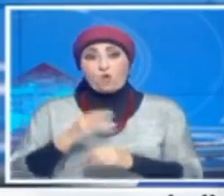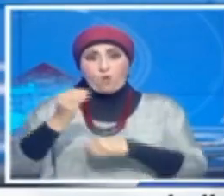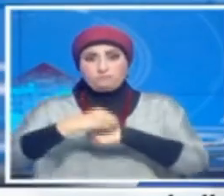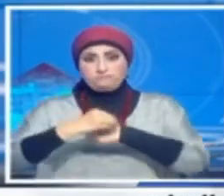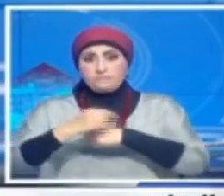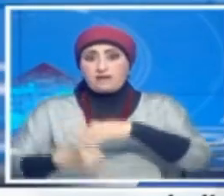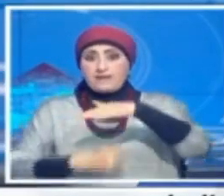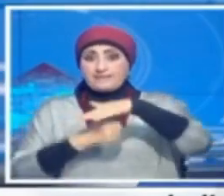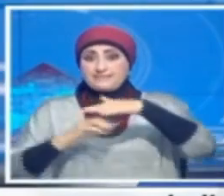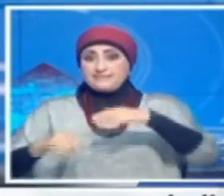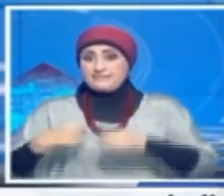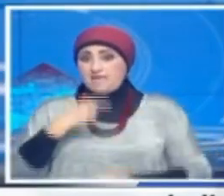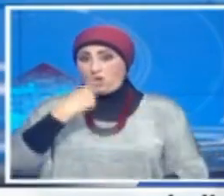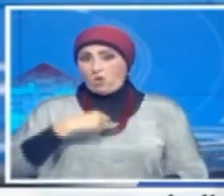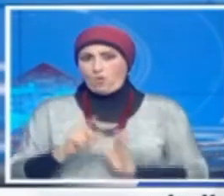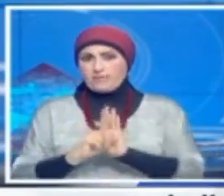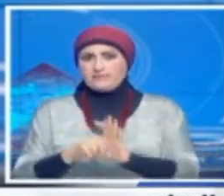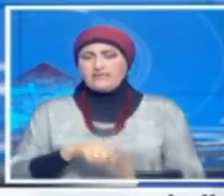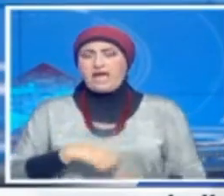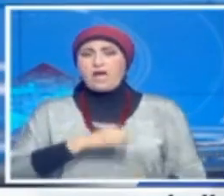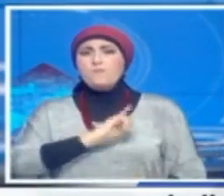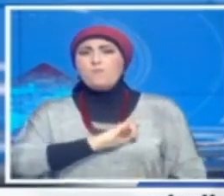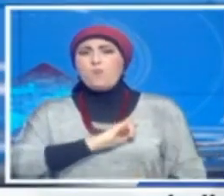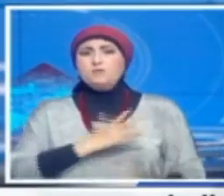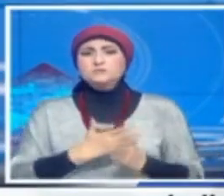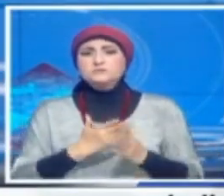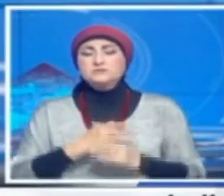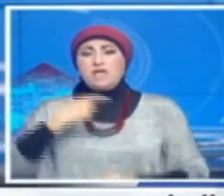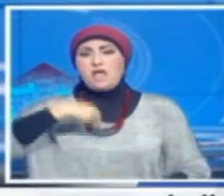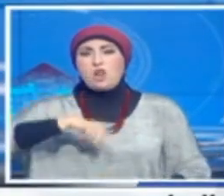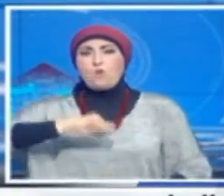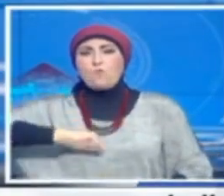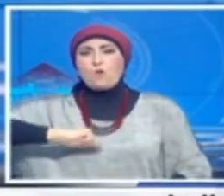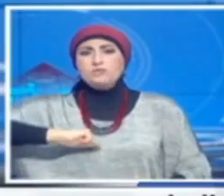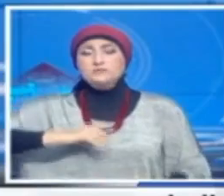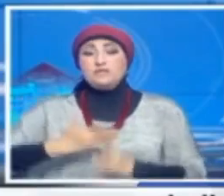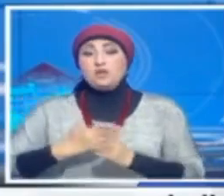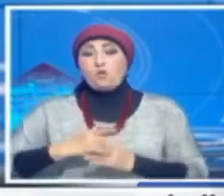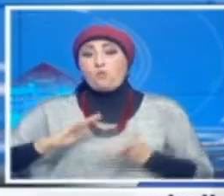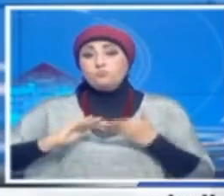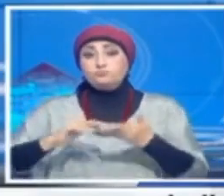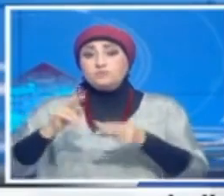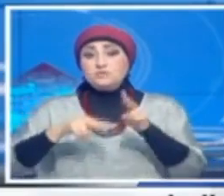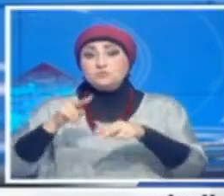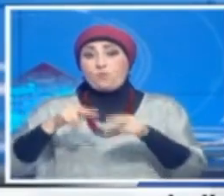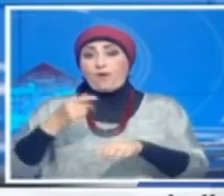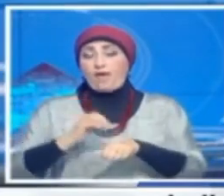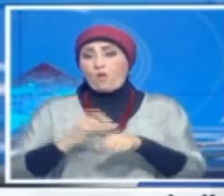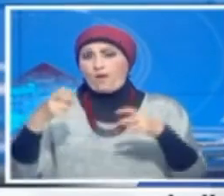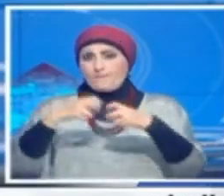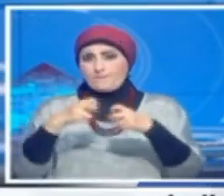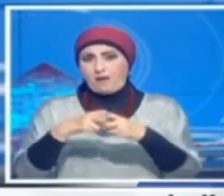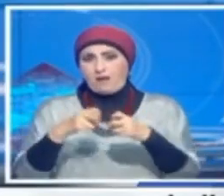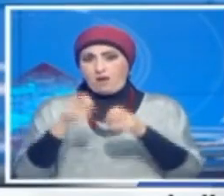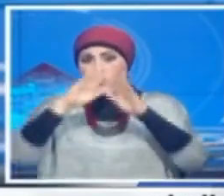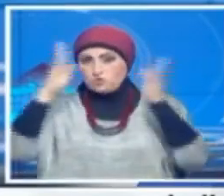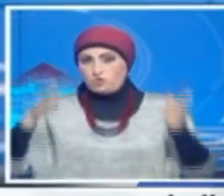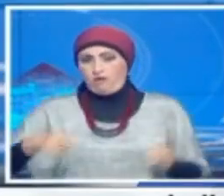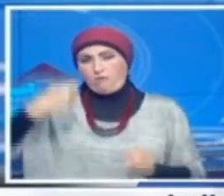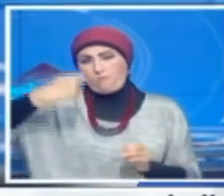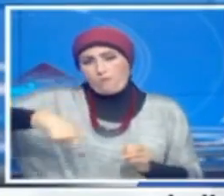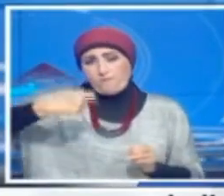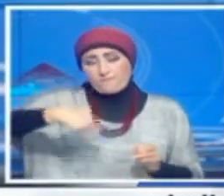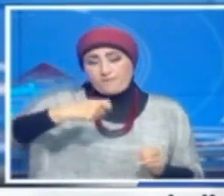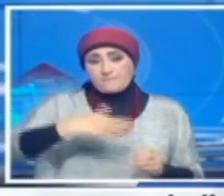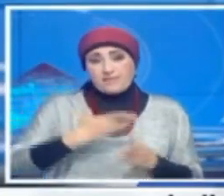الرئيس عبد الفتاح السيسي بدعم المواطنين وتوفير السلع كافة بالأسواق وتنظيم المعارض والشوادر بأسعار